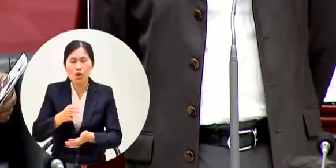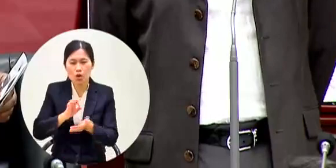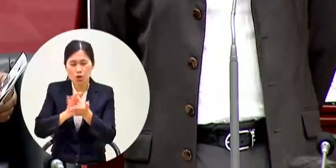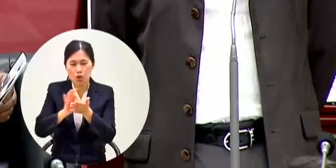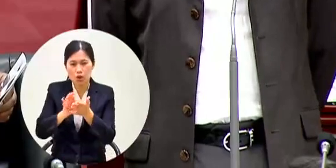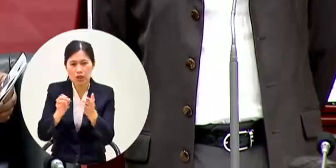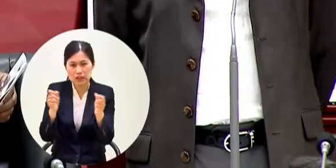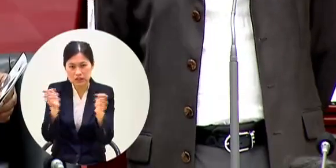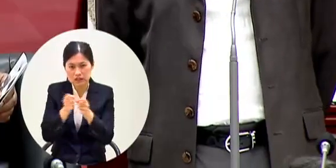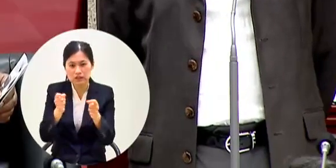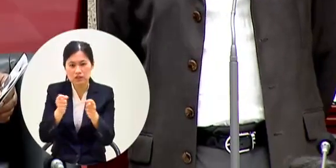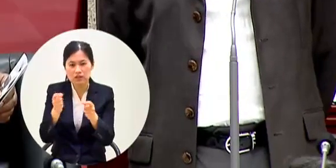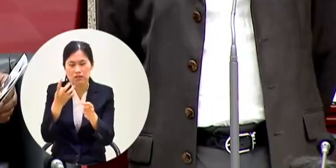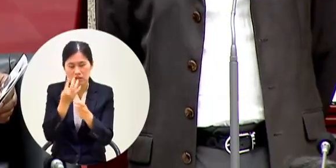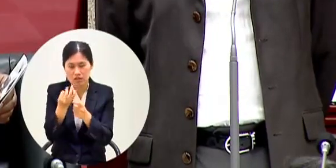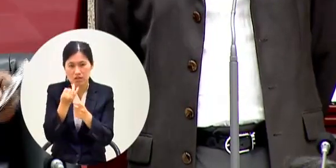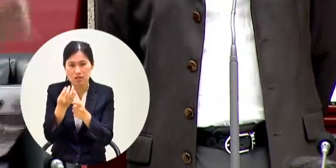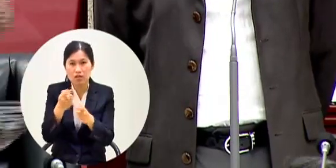理这个问题。